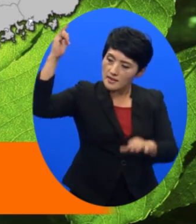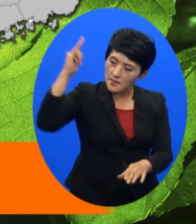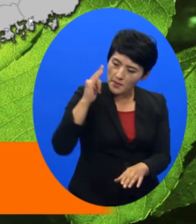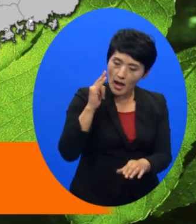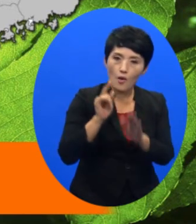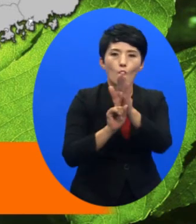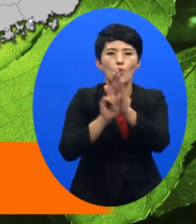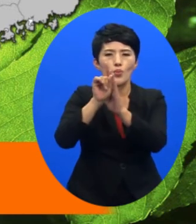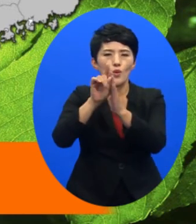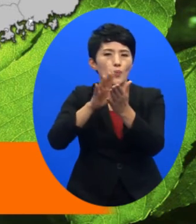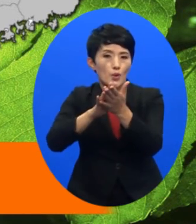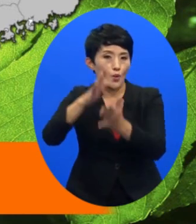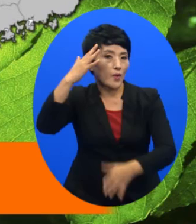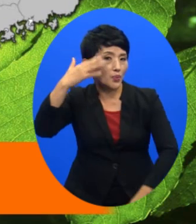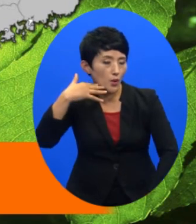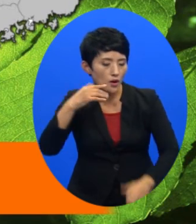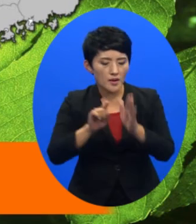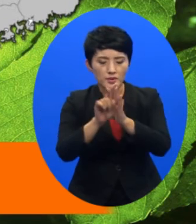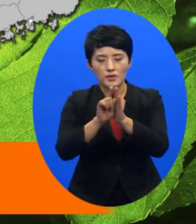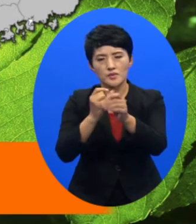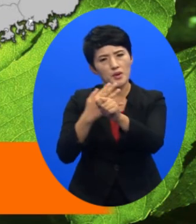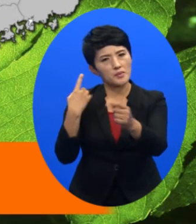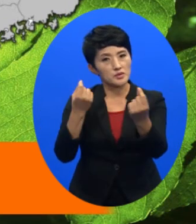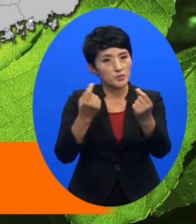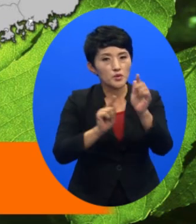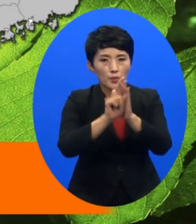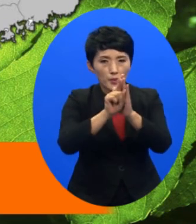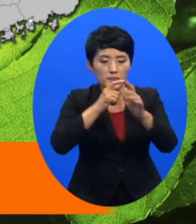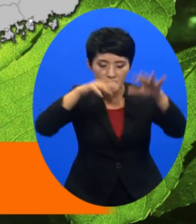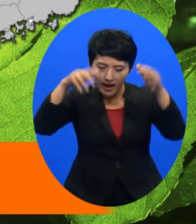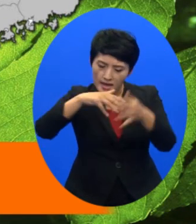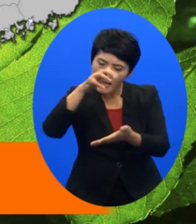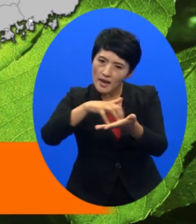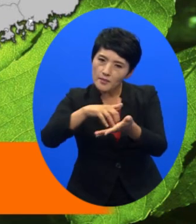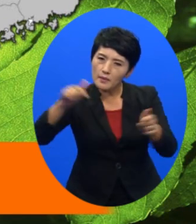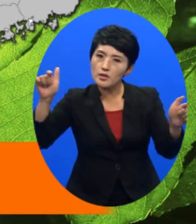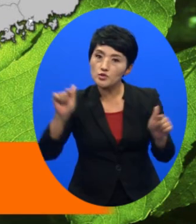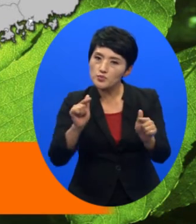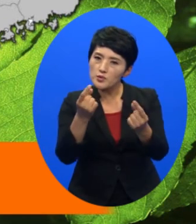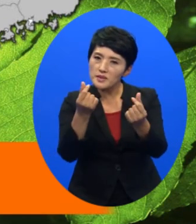때가 있겠습니다. 기온은 평년보다 높겠고 강수량은